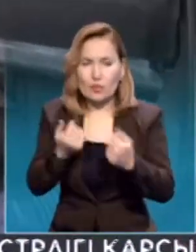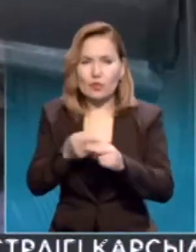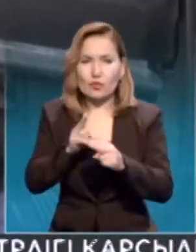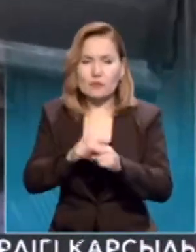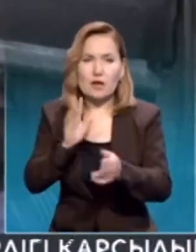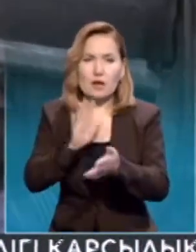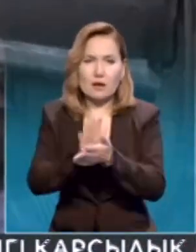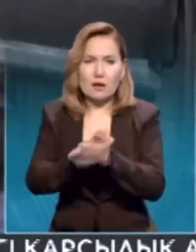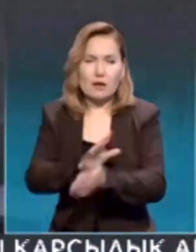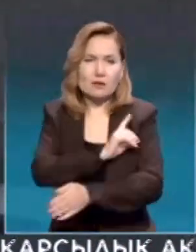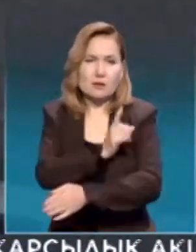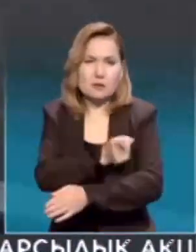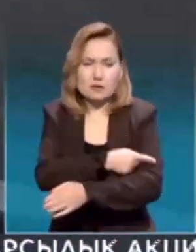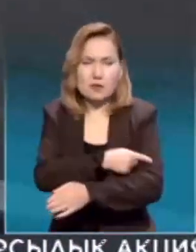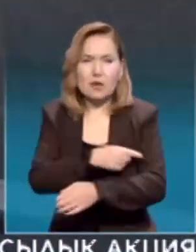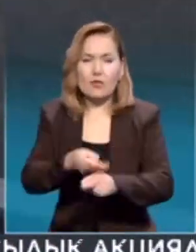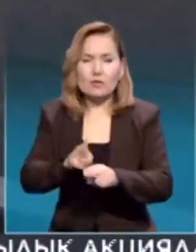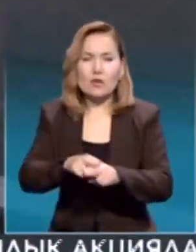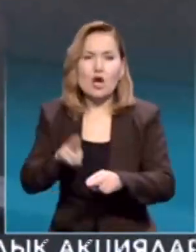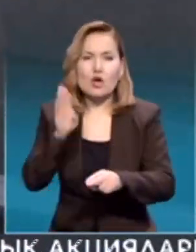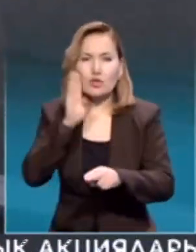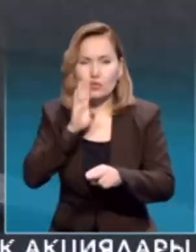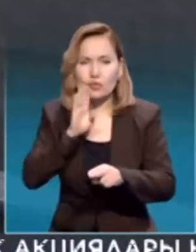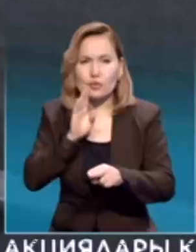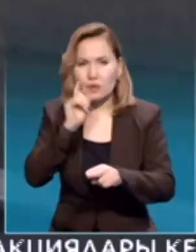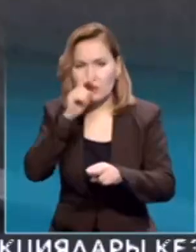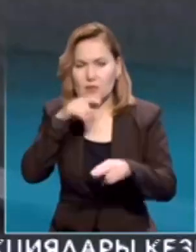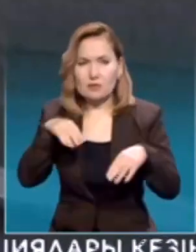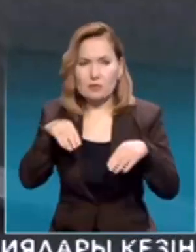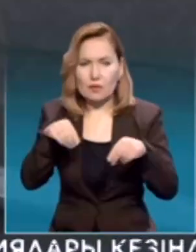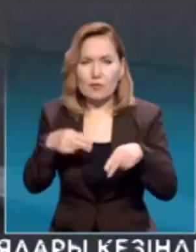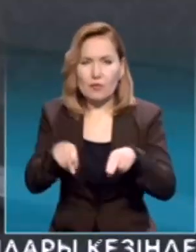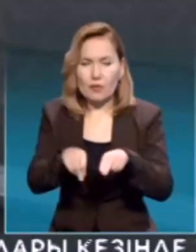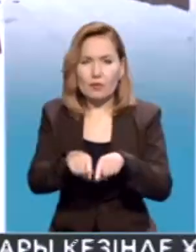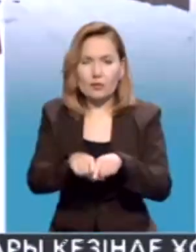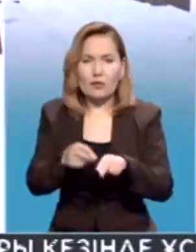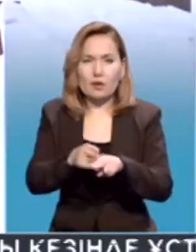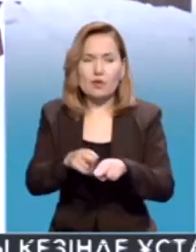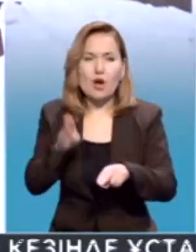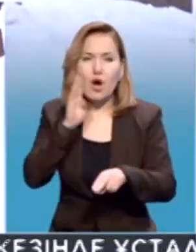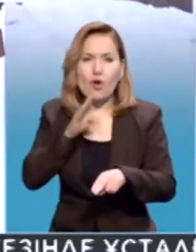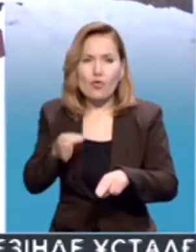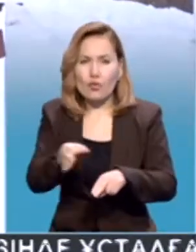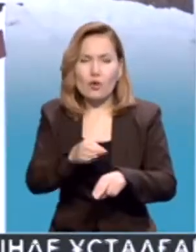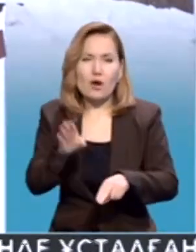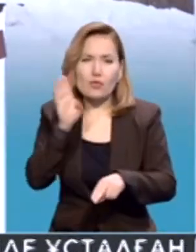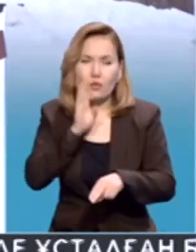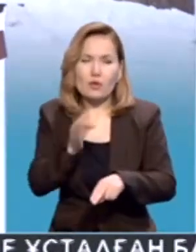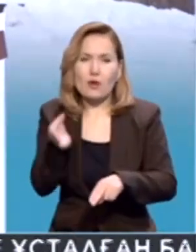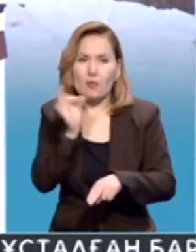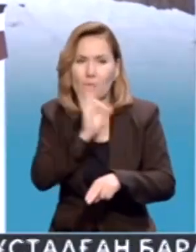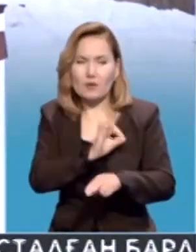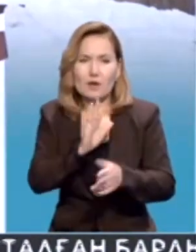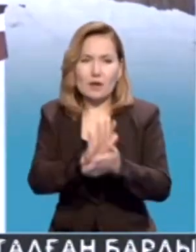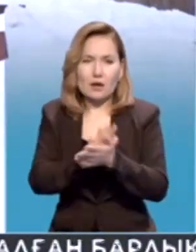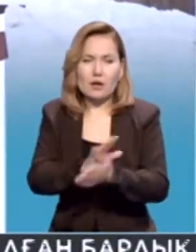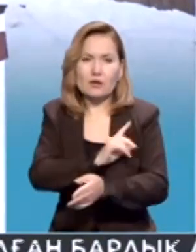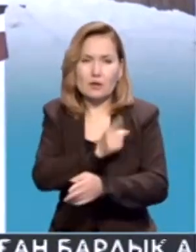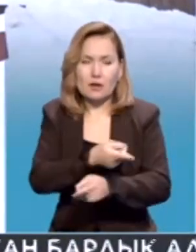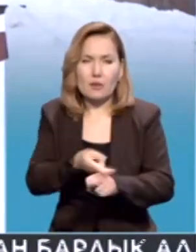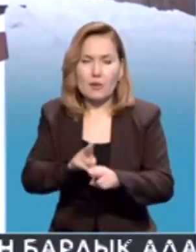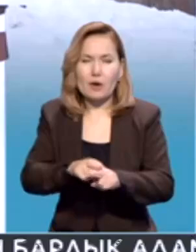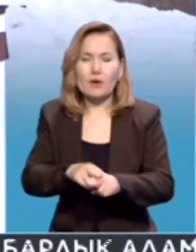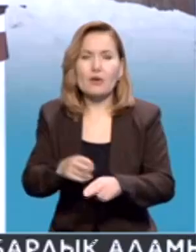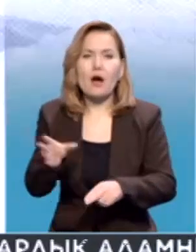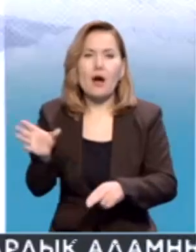су тұзды, қираса біразға дейін тұрады. Көп жұрт осыдан көлдің суын ішіп жатыр. Тіршілік нәрін сырттан тасып ішуге бәрінің шамасы